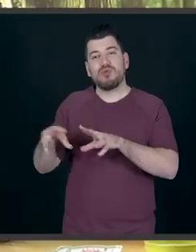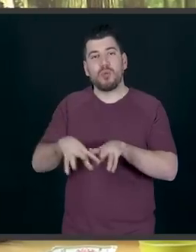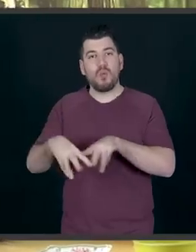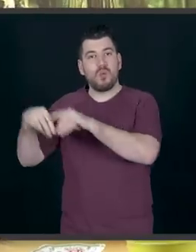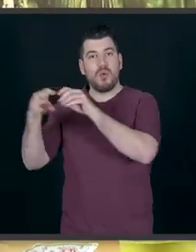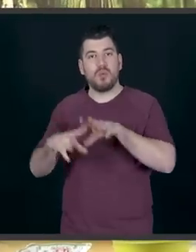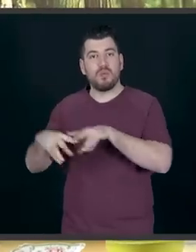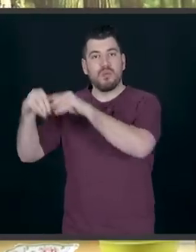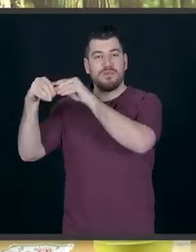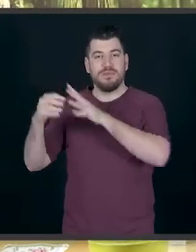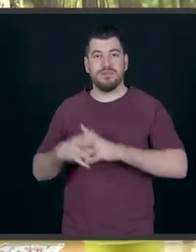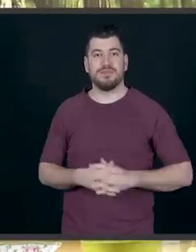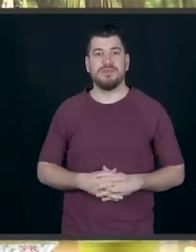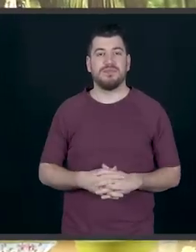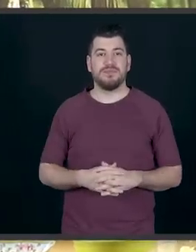εντάξει.